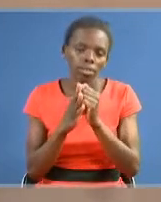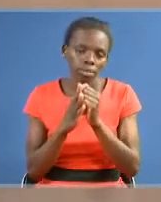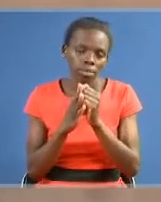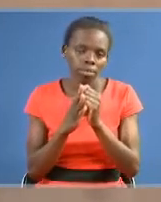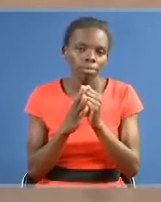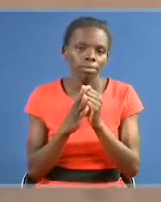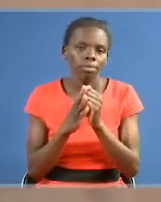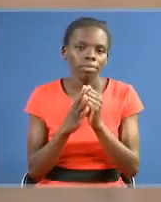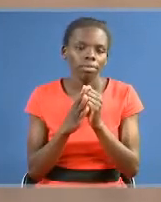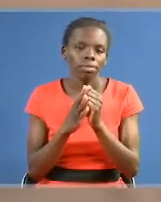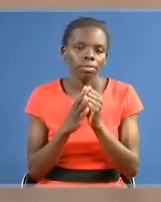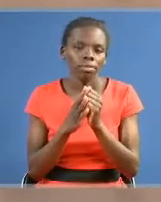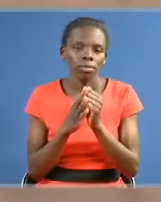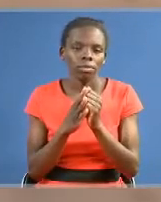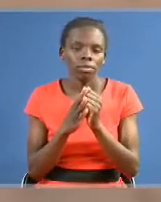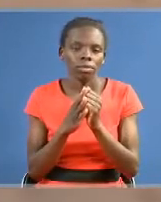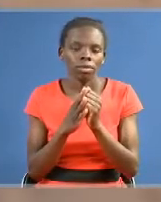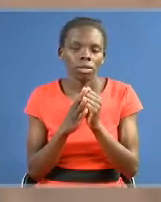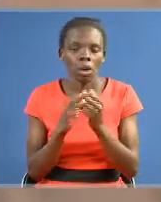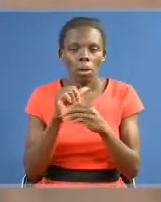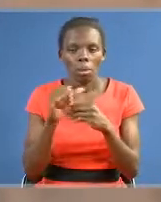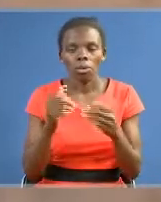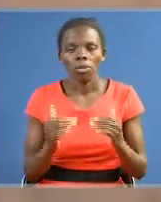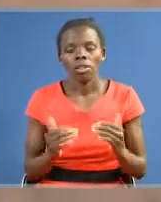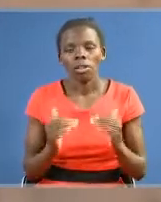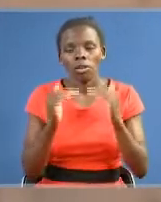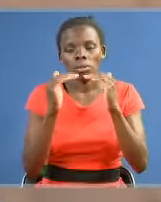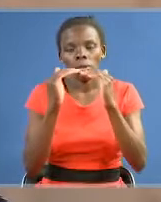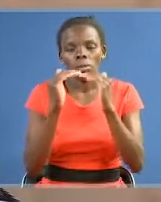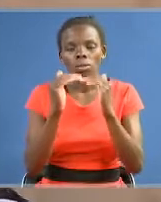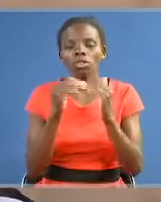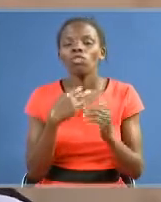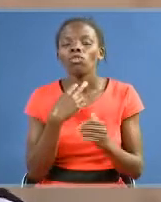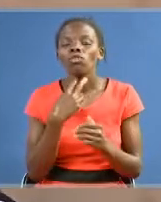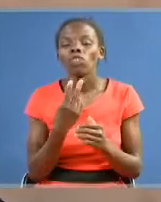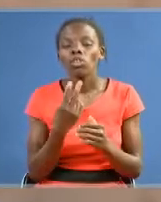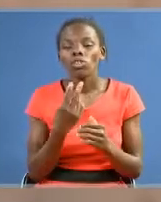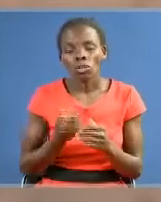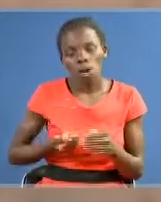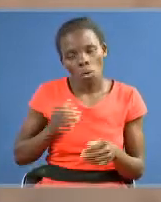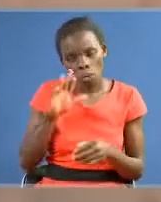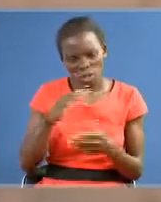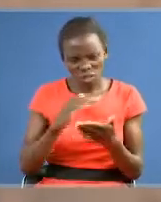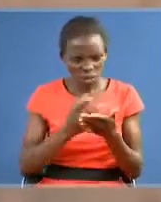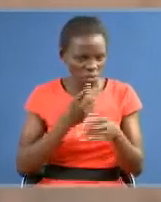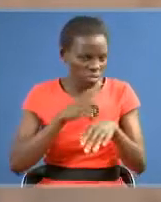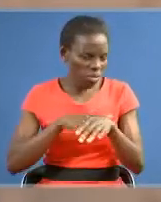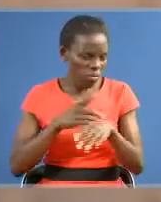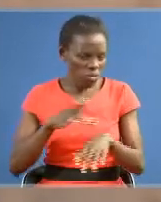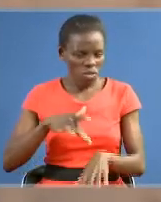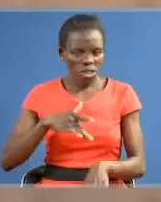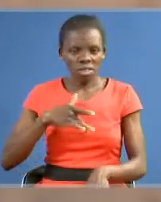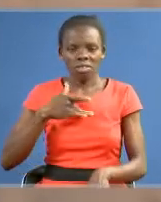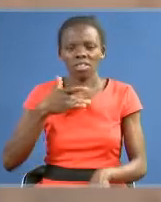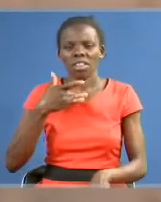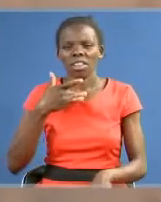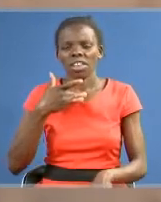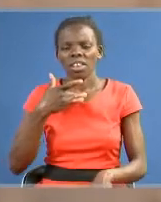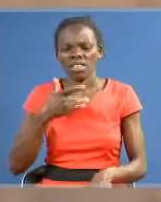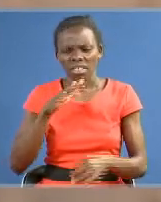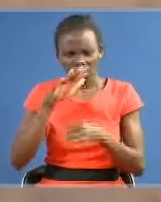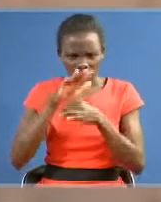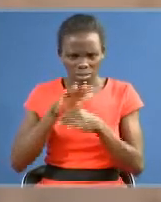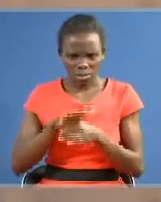is towards the promotion of the voice of the woman, which sometimes we feel like it has been really